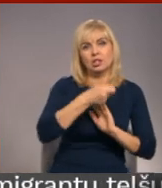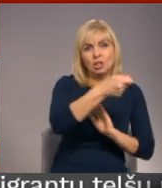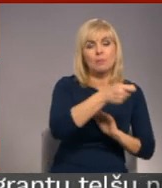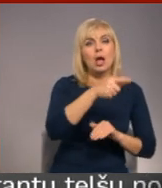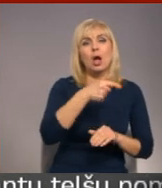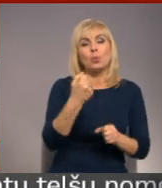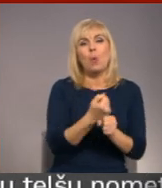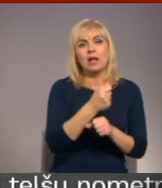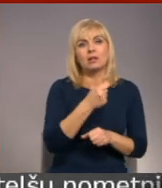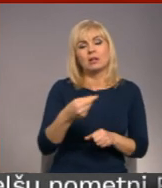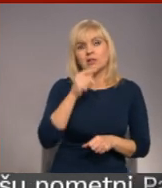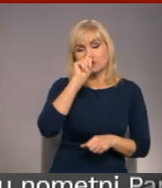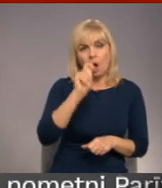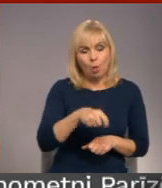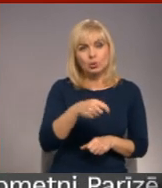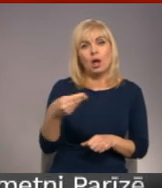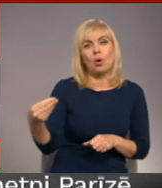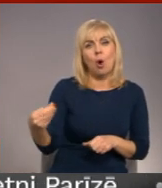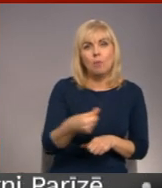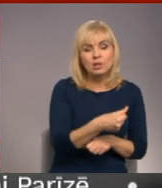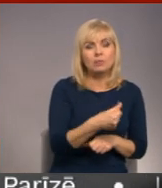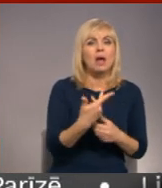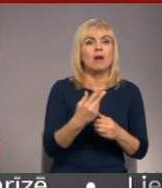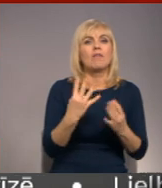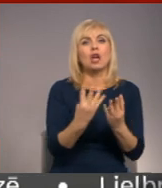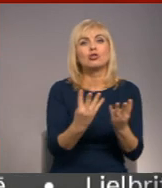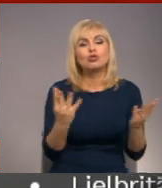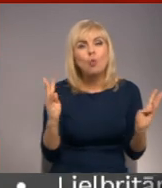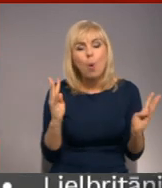nodarīto zaudējumu kompensēšanas. Jā, teiksim, nezinu, žoks ir